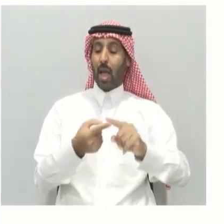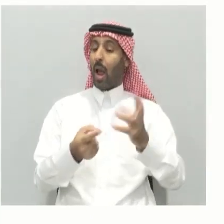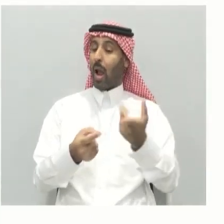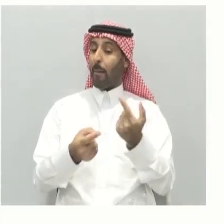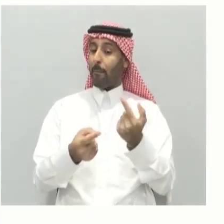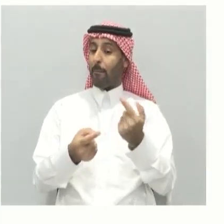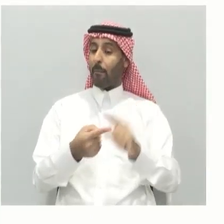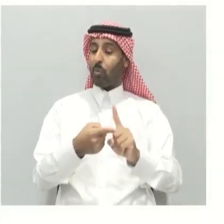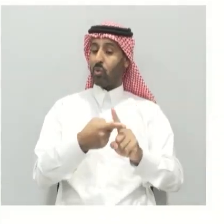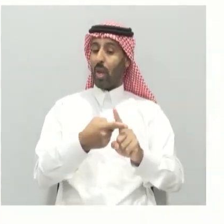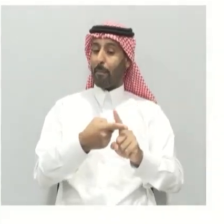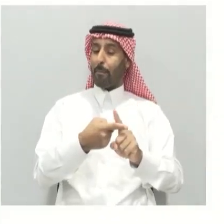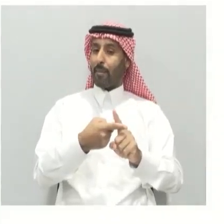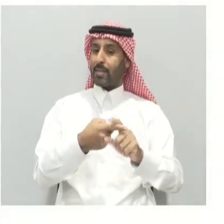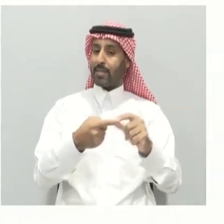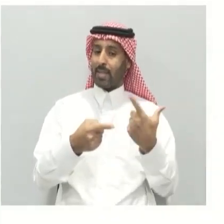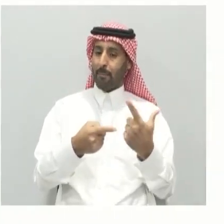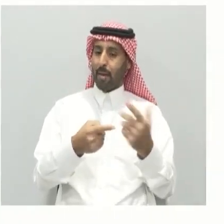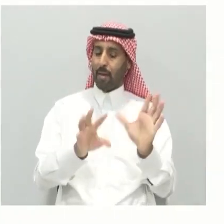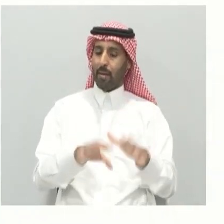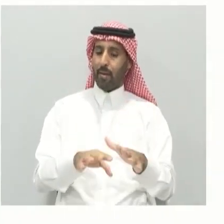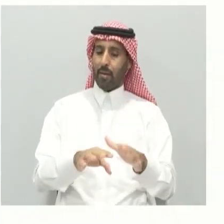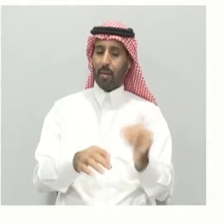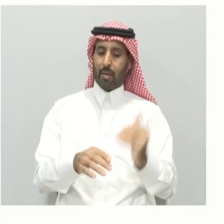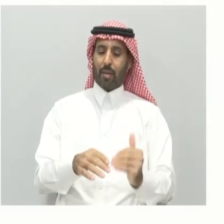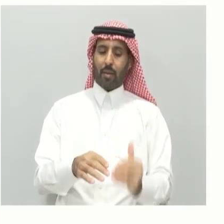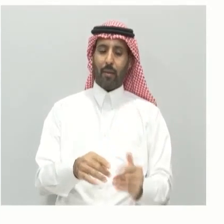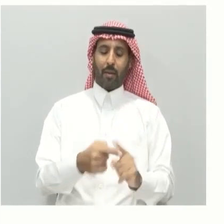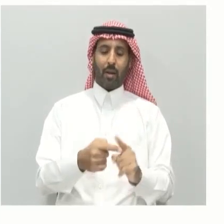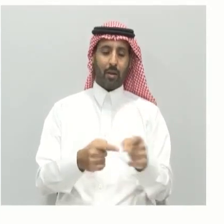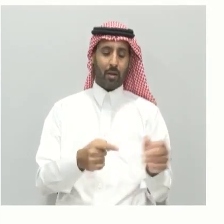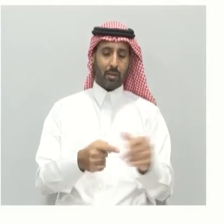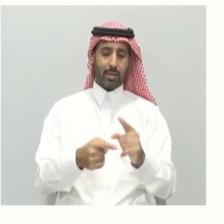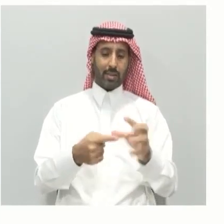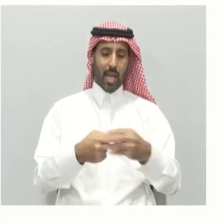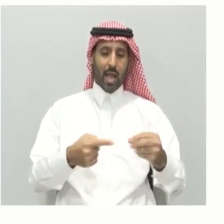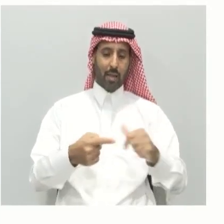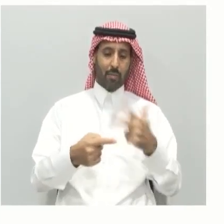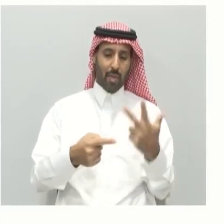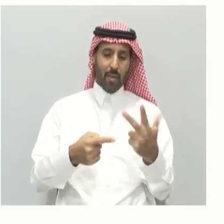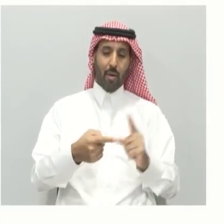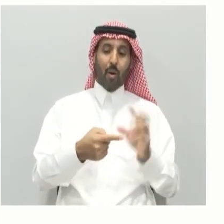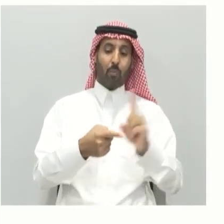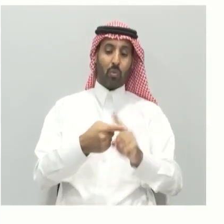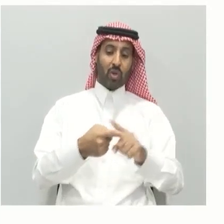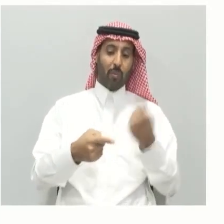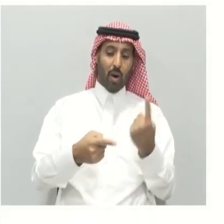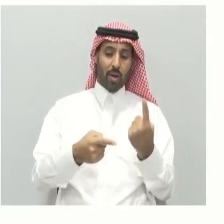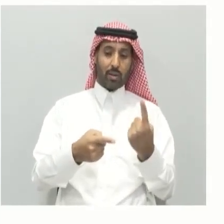كم بيكون موجب سب موجب س اذا هنا نقول سالب 8 وموجب